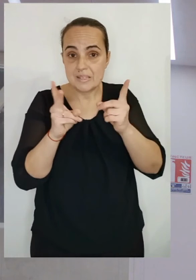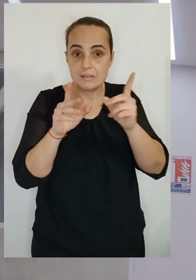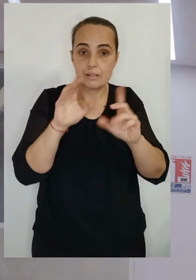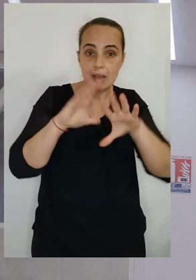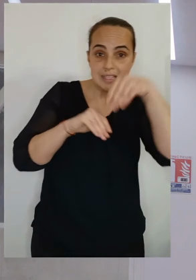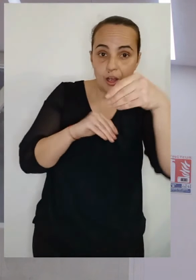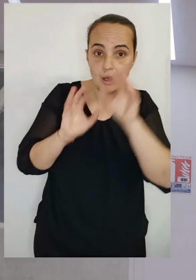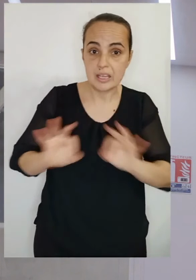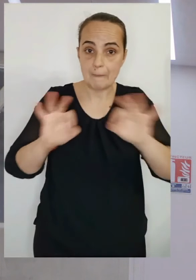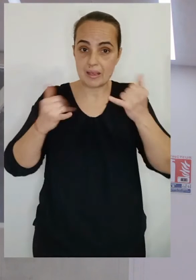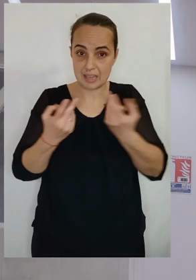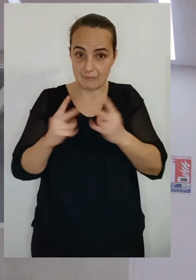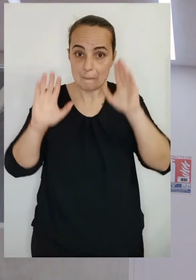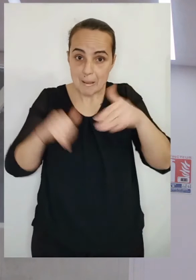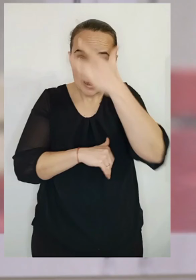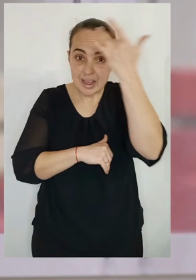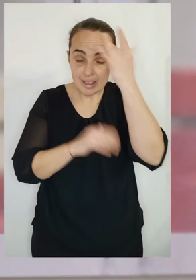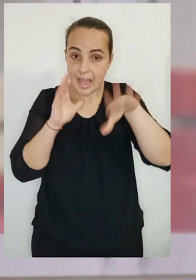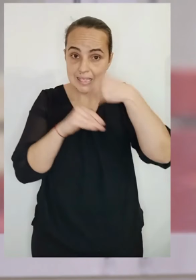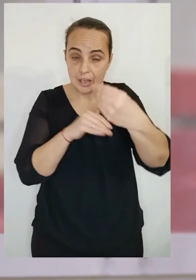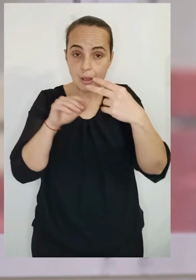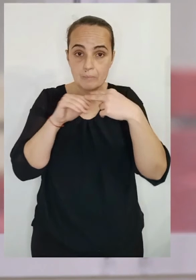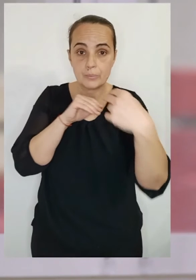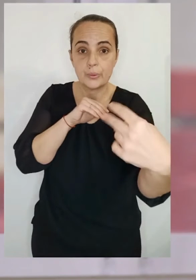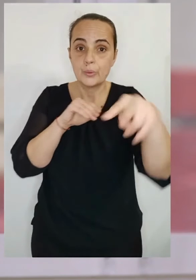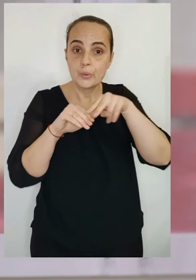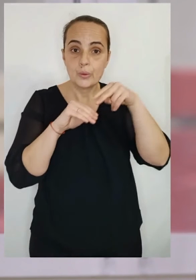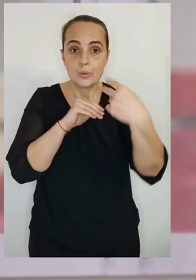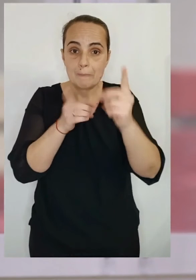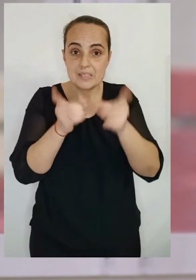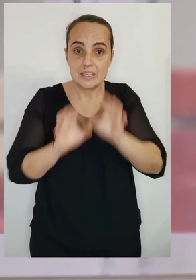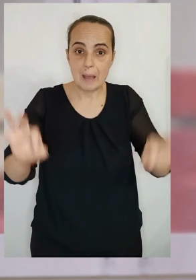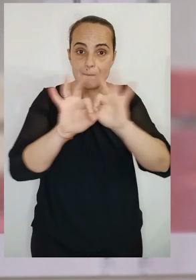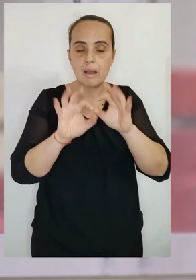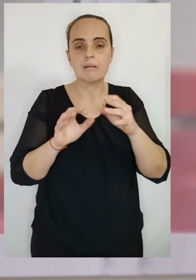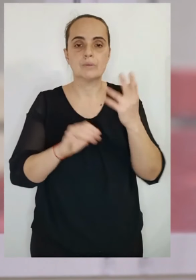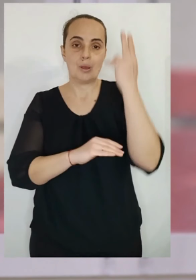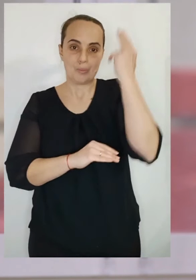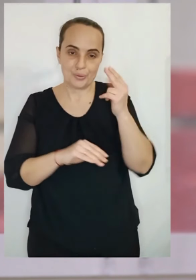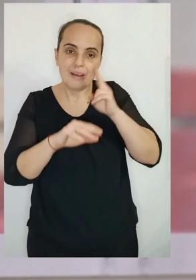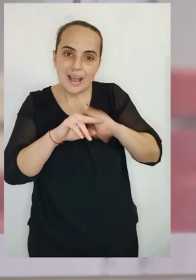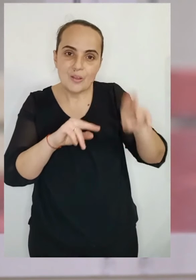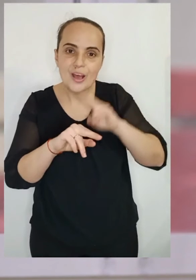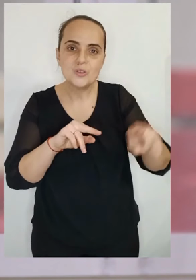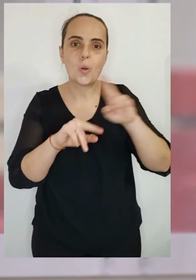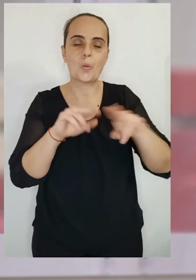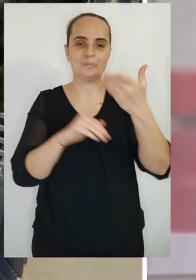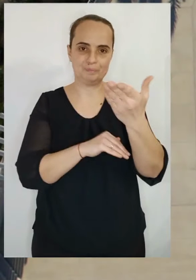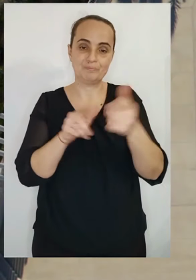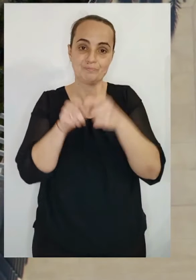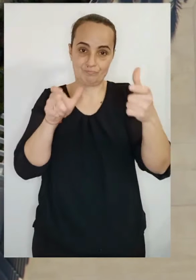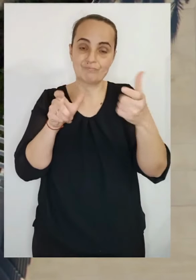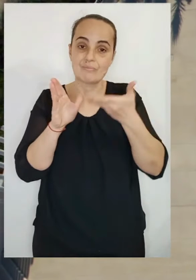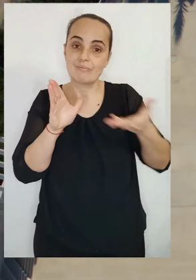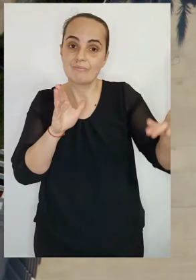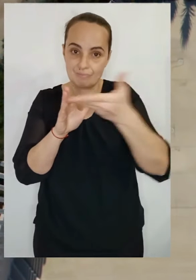était ouverte dans une ville comme la nôtre, quoi, même en été. Et donc, du coup, on s'est lancé dans cette rénovation du stade nautique. Aujourd'hui, je crois